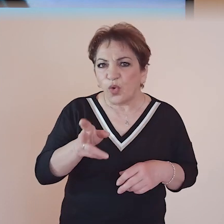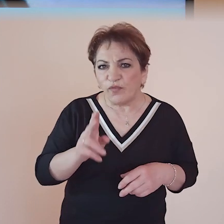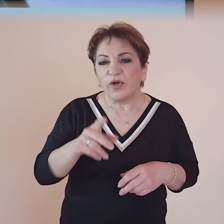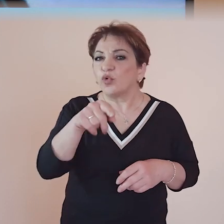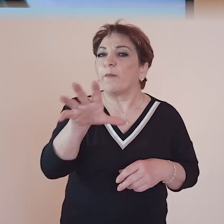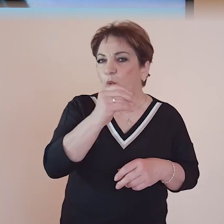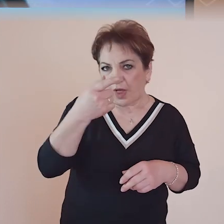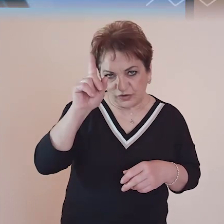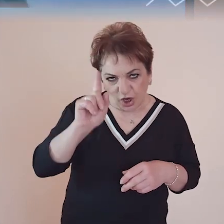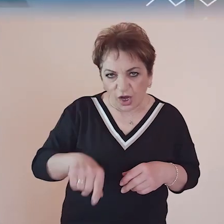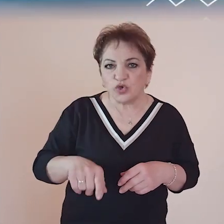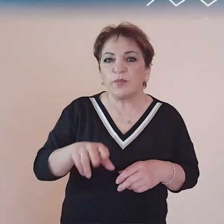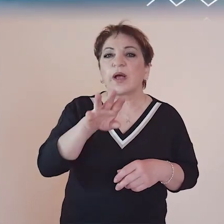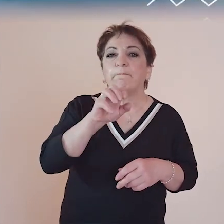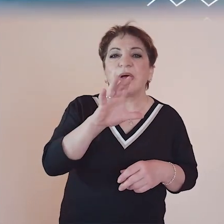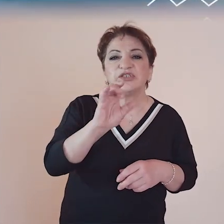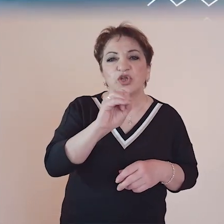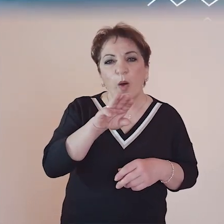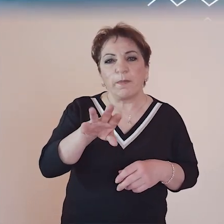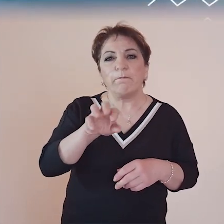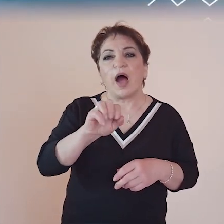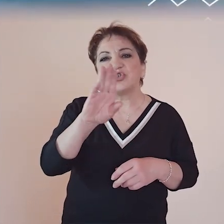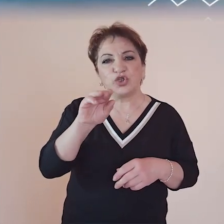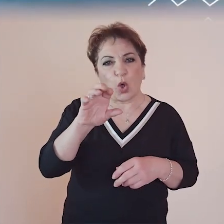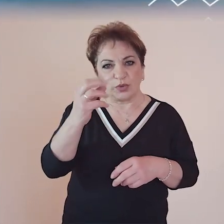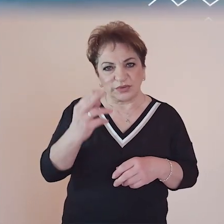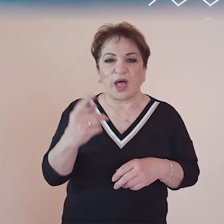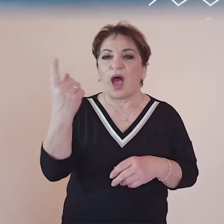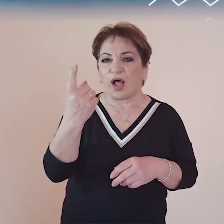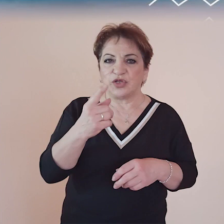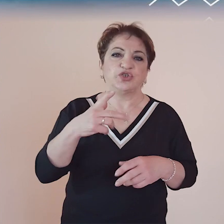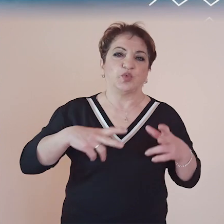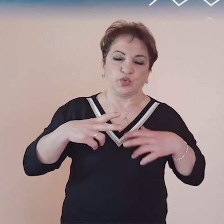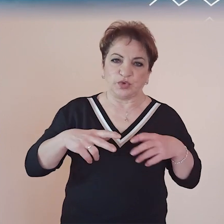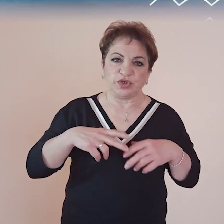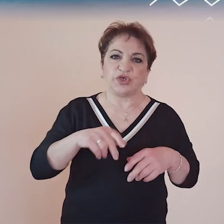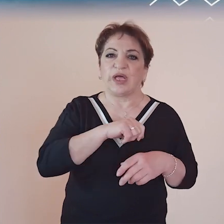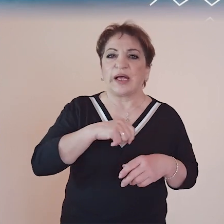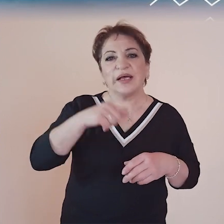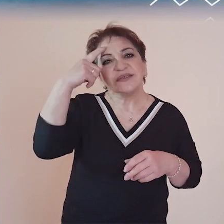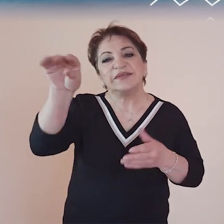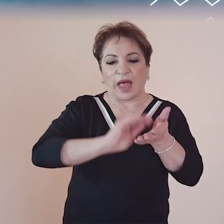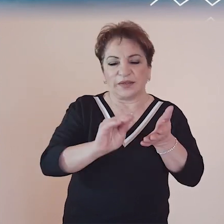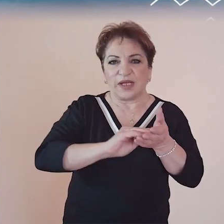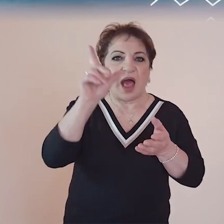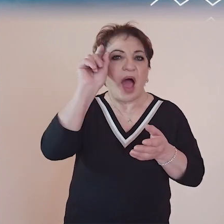բոլորը տեղջանաչում եք, մեզ ռող մաշտոցն է, մեր հայրենի առաջին ուսուցիչը ոստեղծել է հայրենի